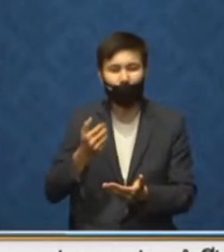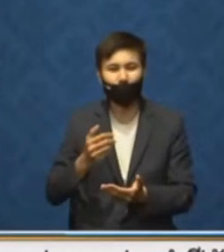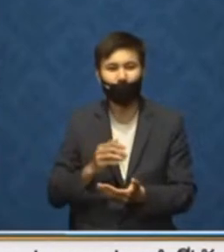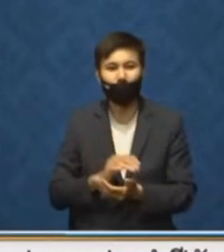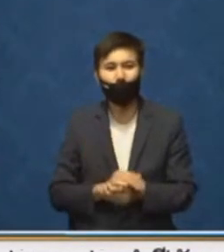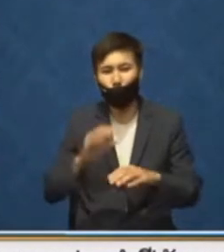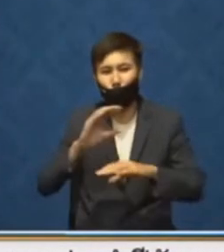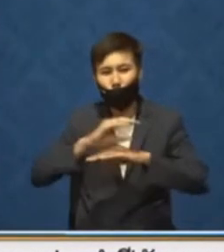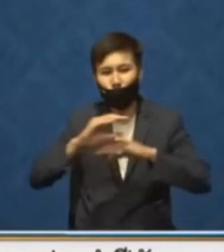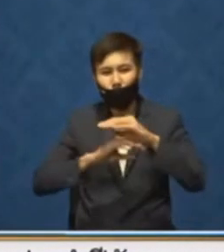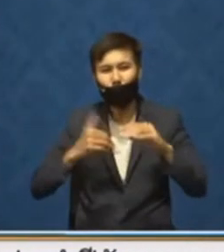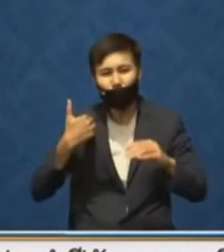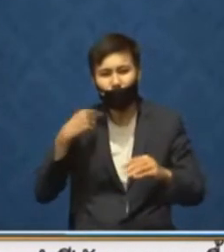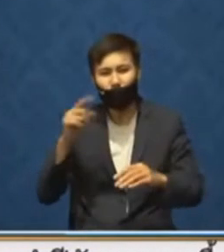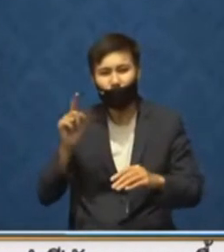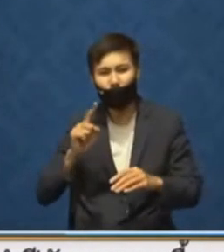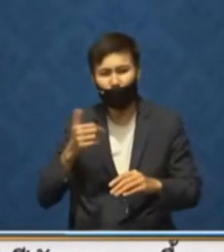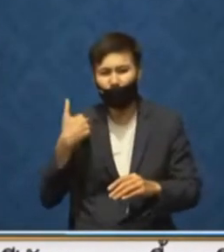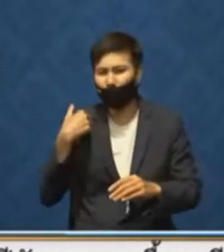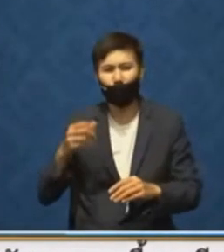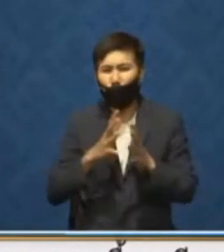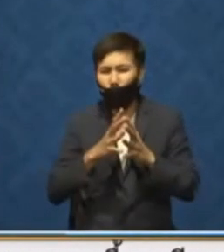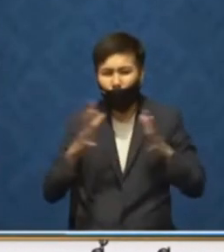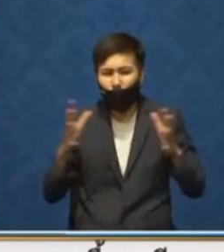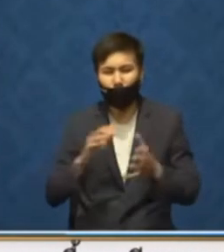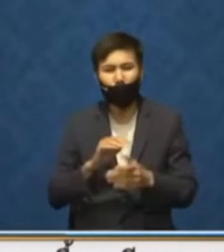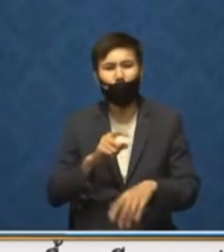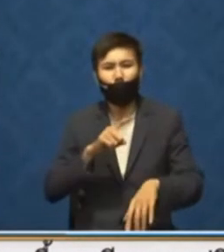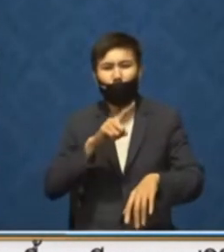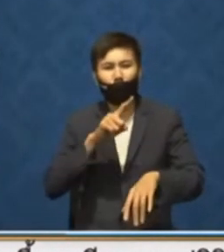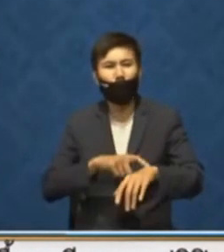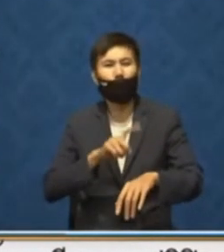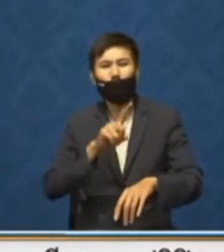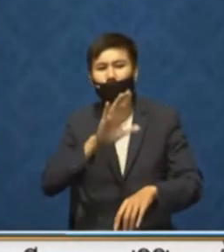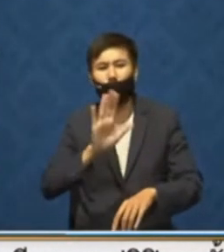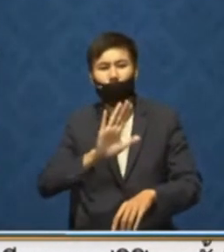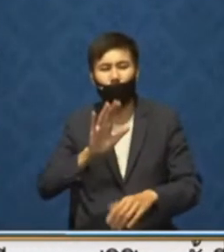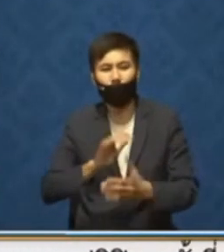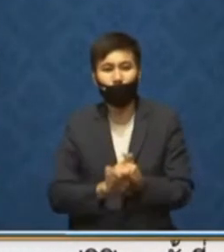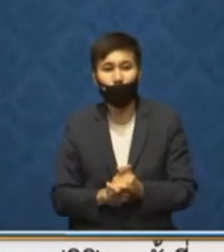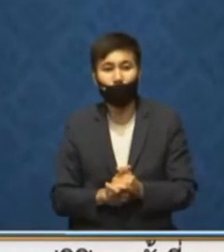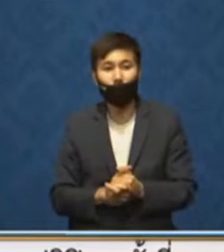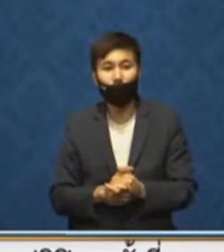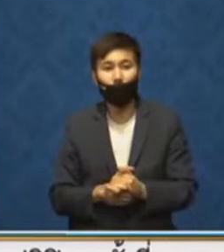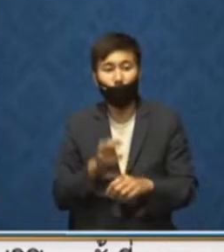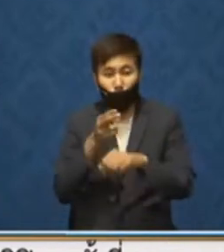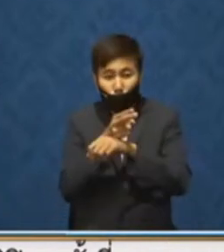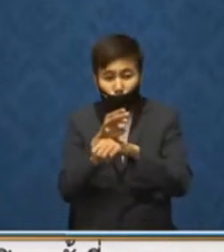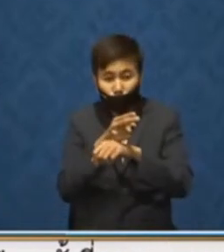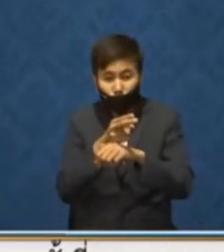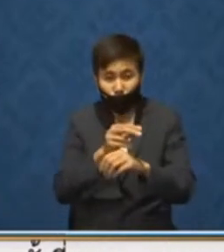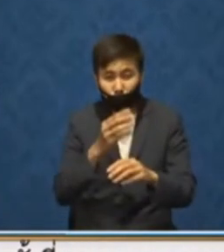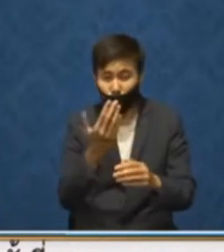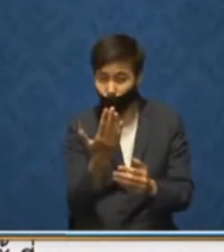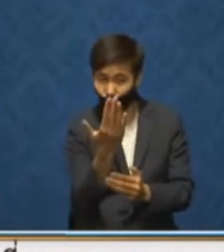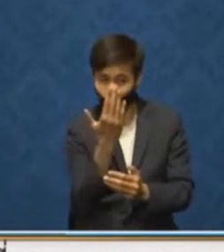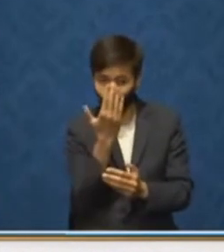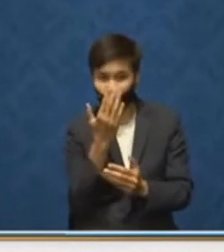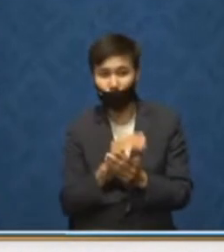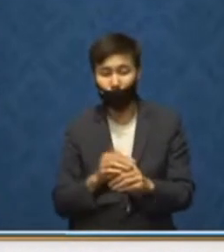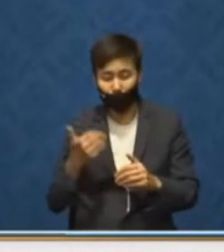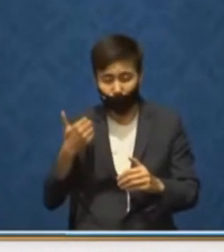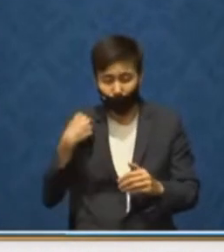การมีอะไรบ้างแย่เลยผมไม่อยากเสียเวลานะเดี๋ยวก็ขอให้หน่อยนะครับสู้ไปเลยนะครับไปนี้รวมทั้งเรือดำน้ำรวมทั้งอะไรต่าง